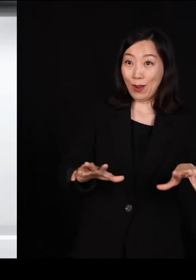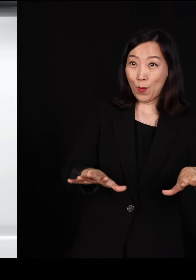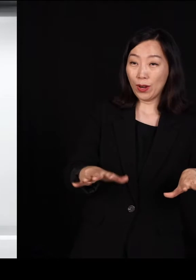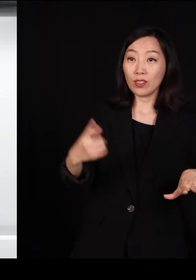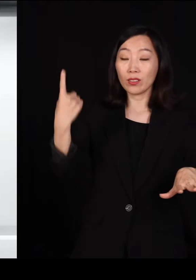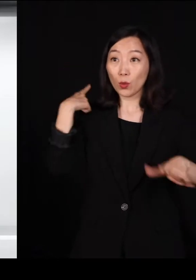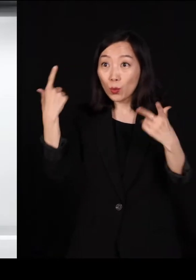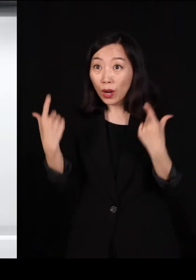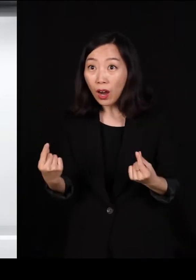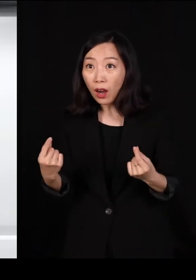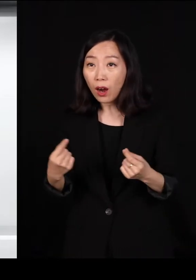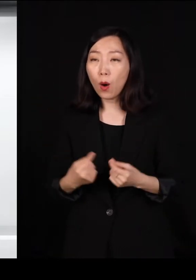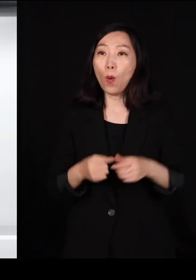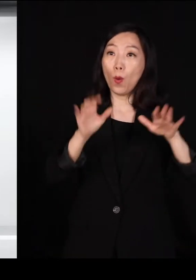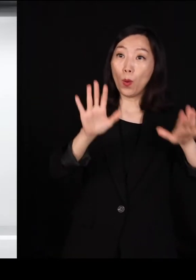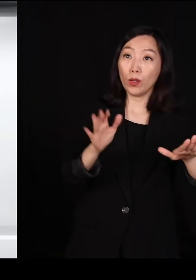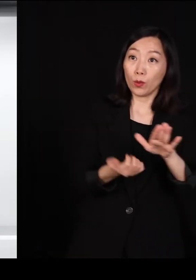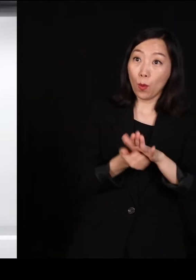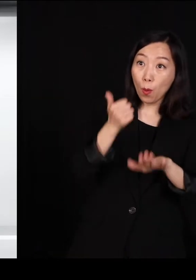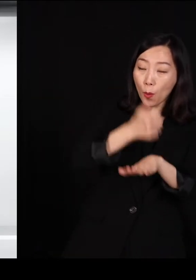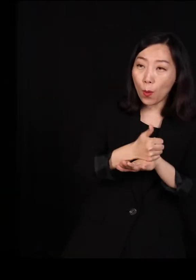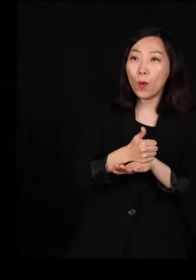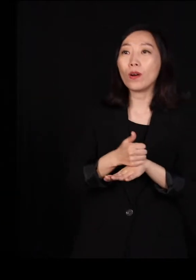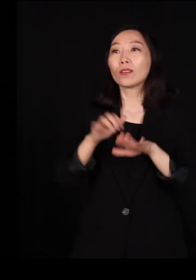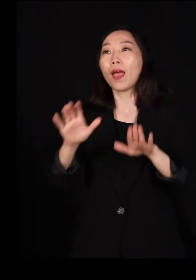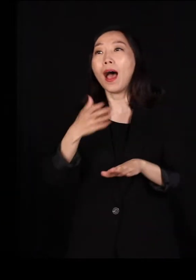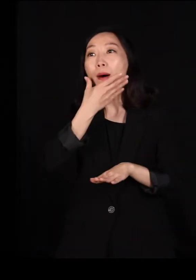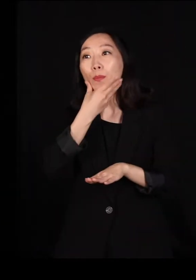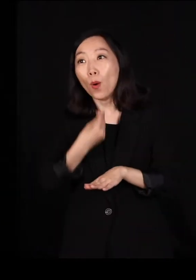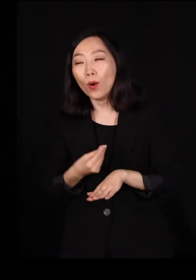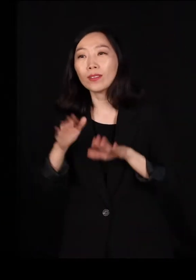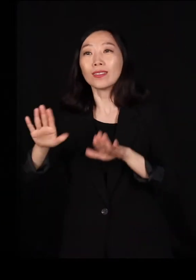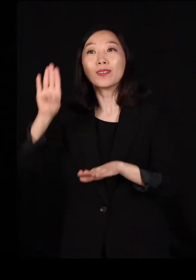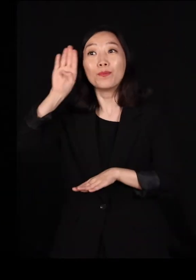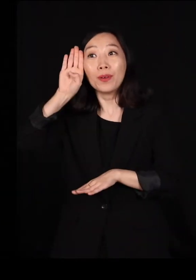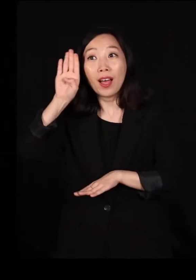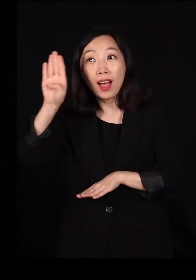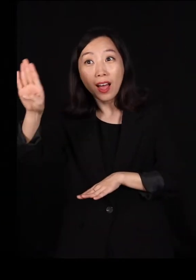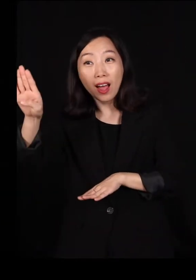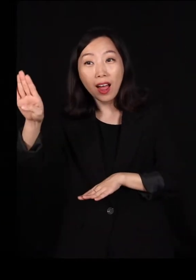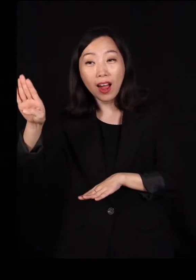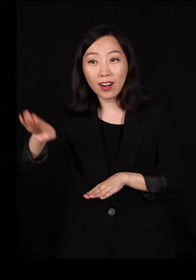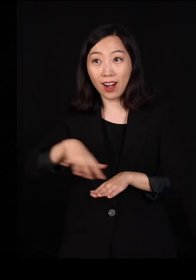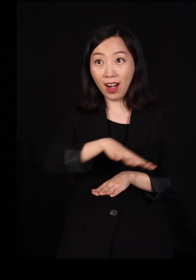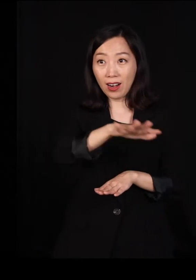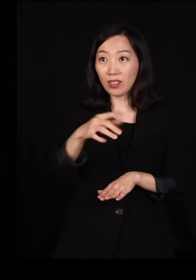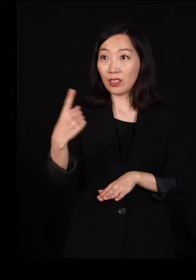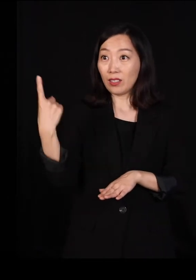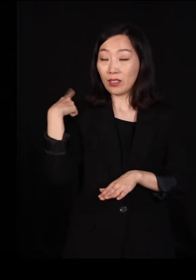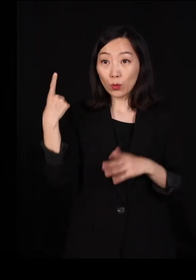오늘의 성공, 오늘의 행복, 오늘의 본인의 미래 그런 것들이 어제와 같은 거예요?